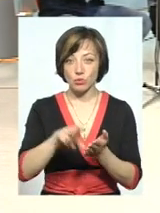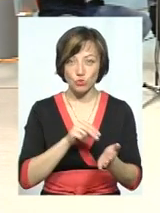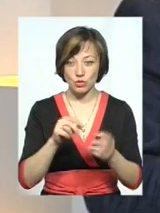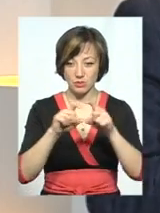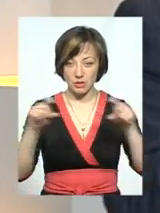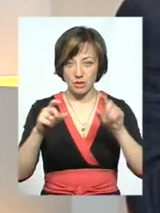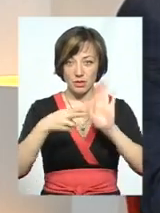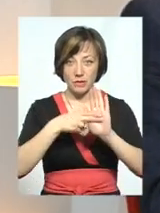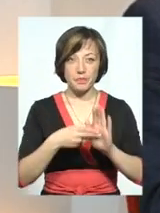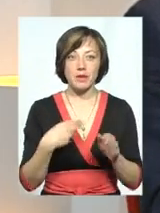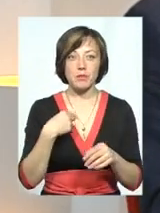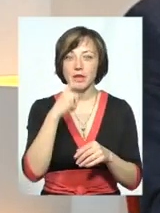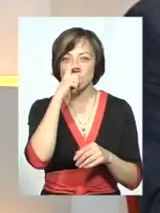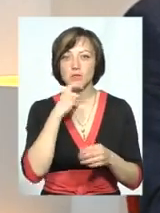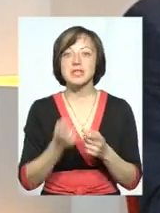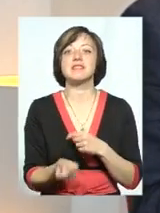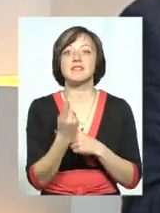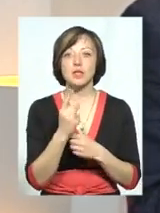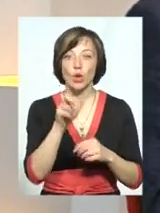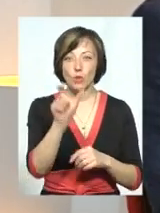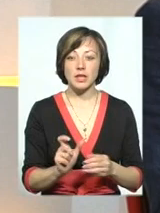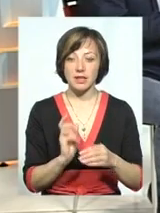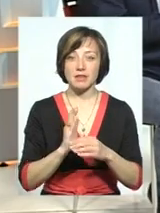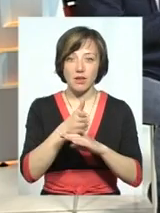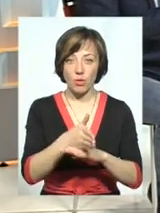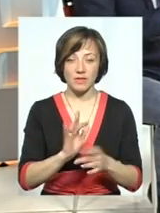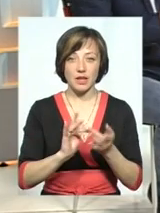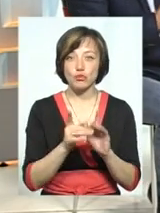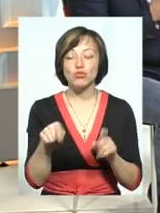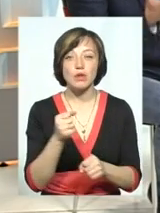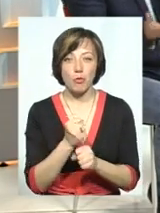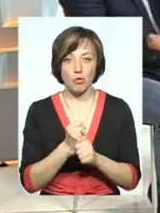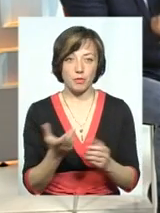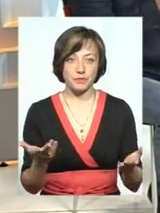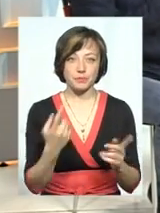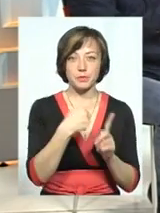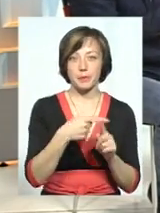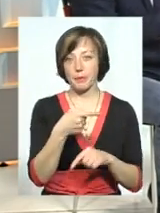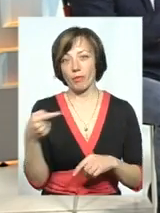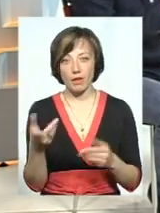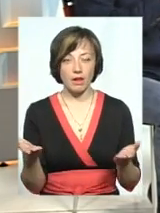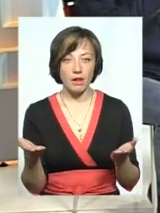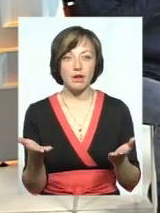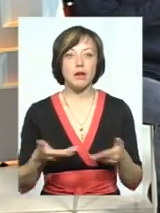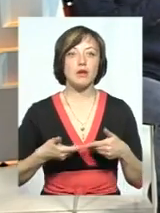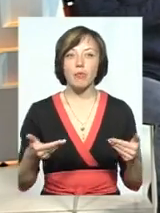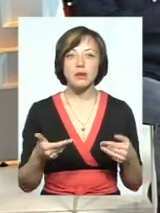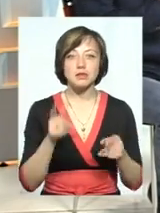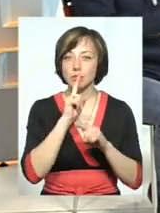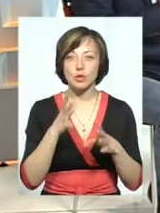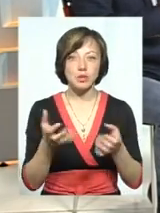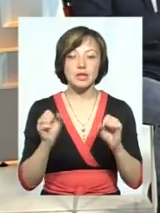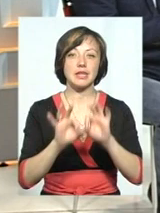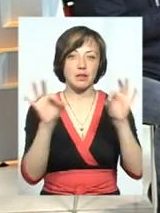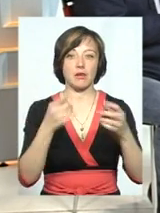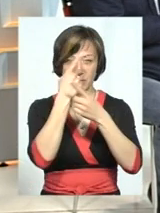будемо розуміти, звідки людина заходить в інтернет, що вона в інтернеті робить. Тобто, з однієї сторони плюс, з іншої сторони мінус. Ми не будемо отримувати